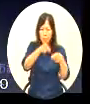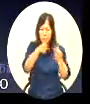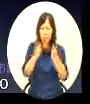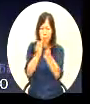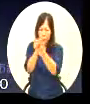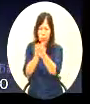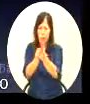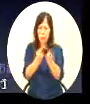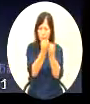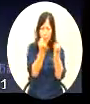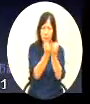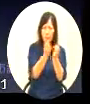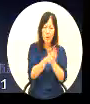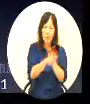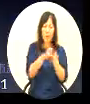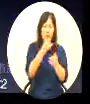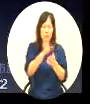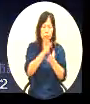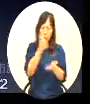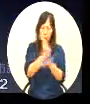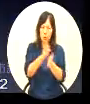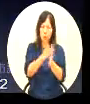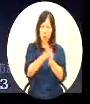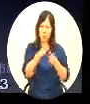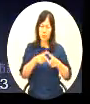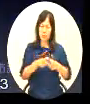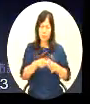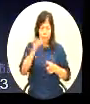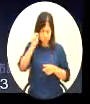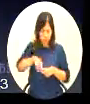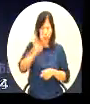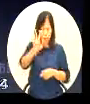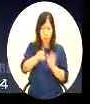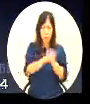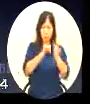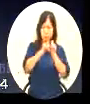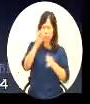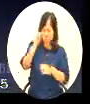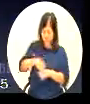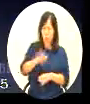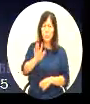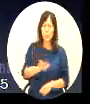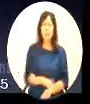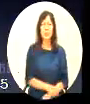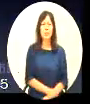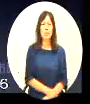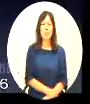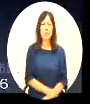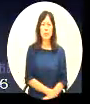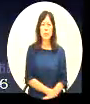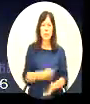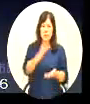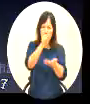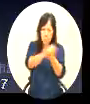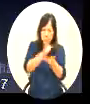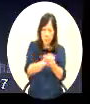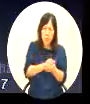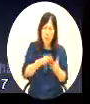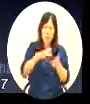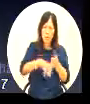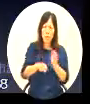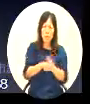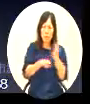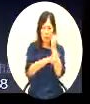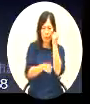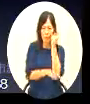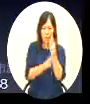那让他们可以获得一个心理上的认同跟被社会的肯定。 虽然所内诉记并没有这个法律